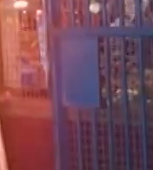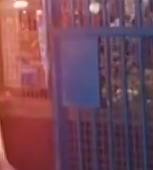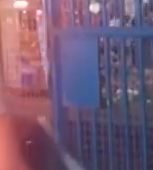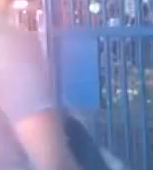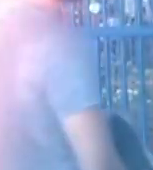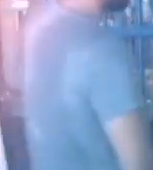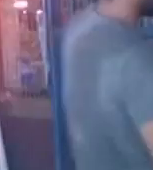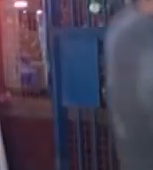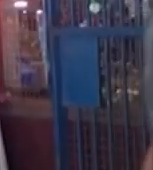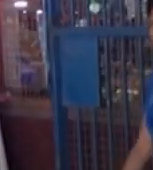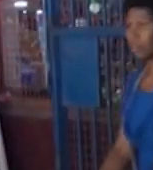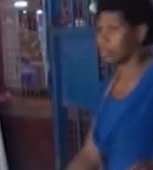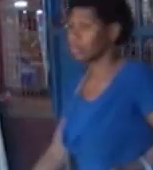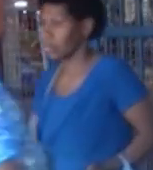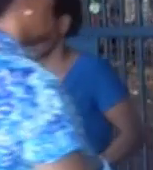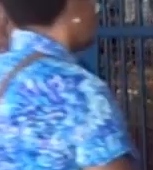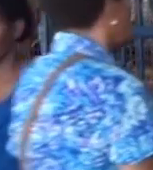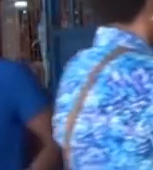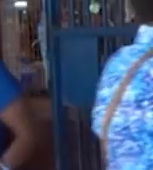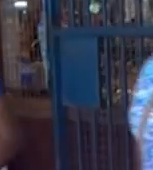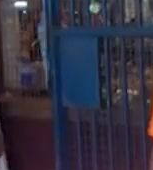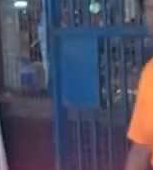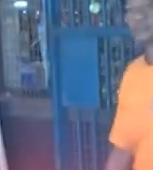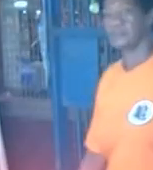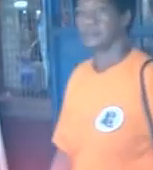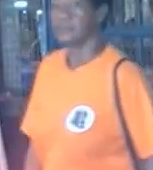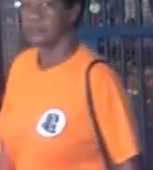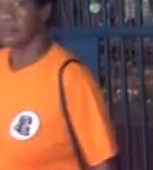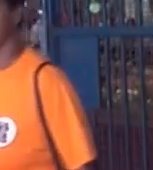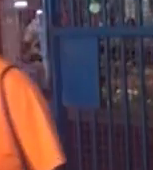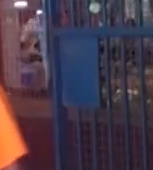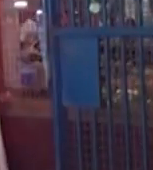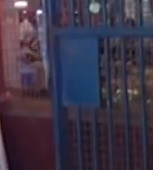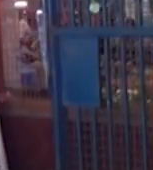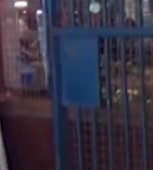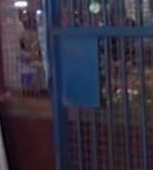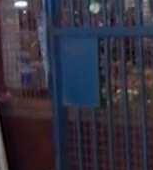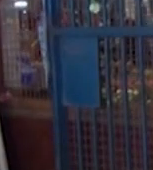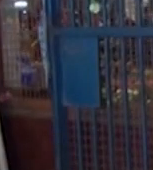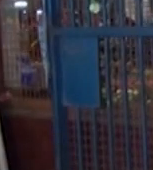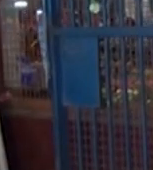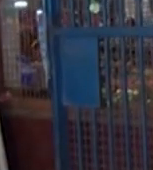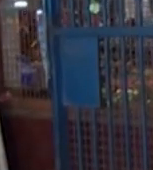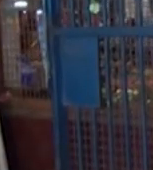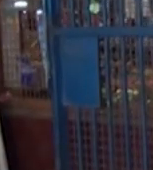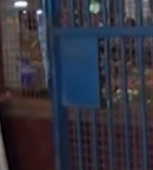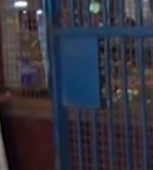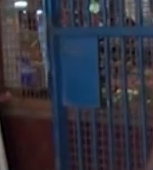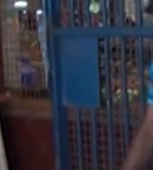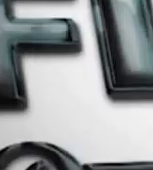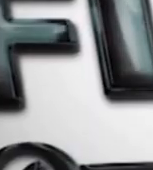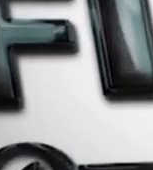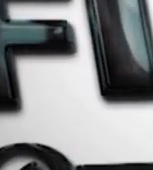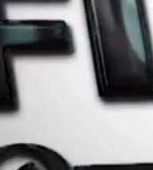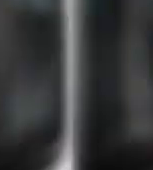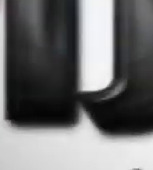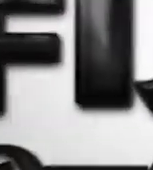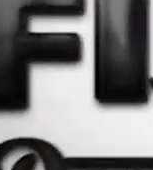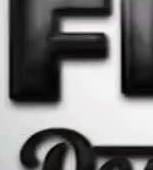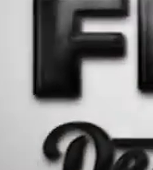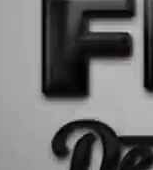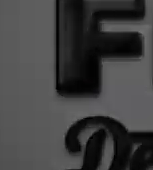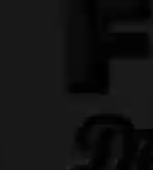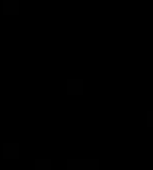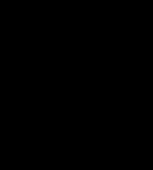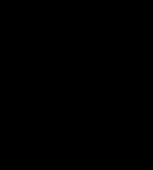कुमार सर ने नायकर गोंगवा लेवू लटोका रेडियो फीजी 2 में पुराना गाना लगे हमें बहुत अच्छा लगे. रेडियो फीजी